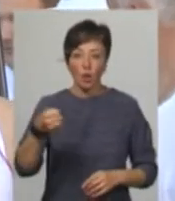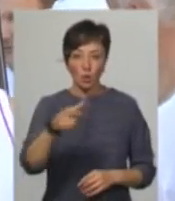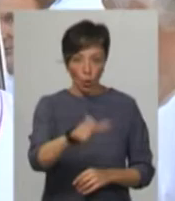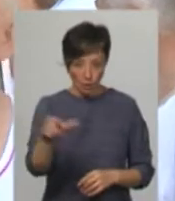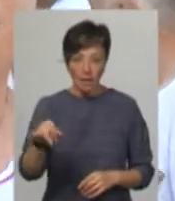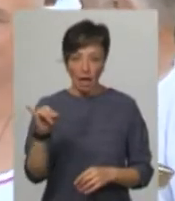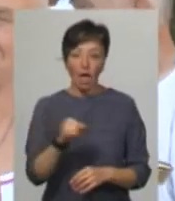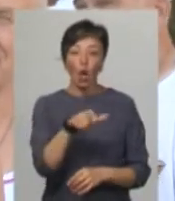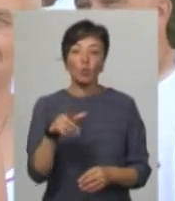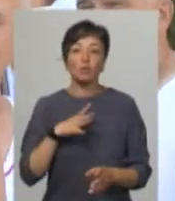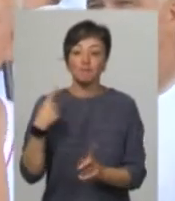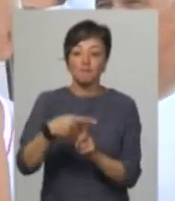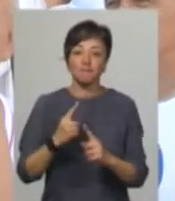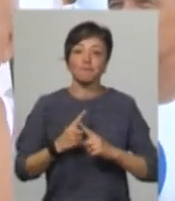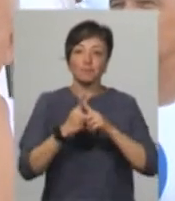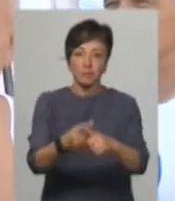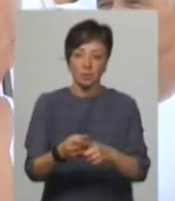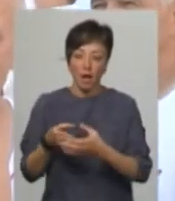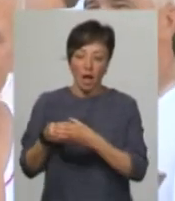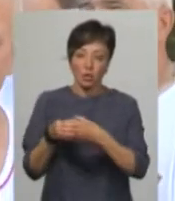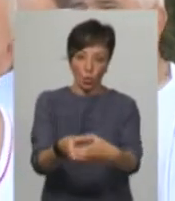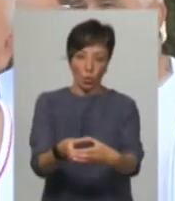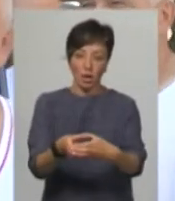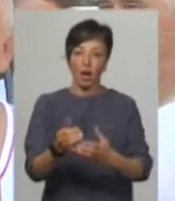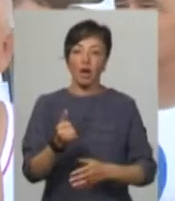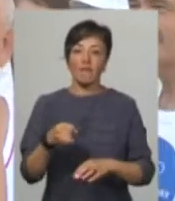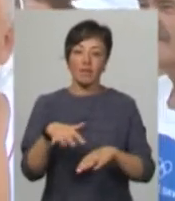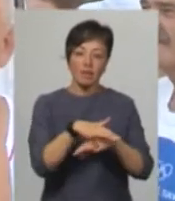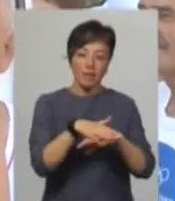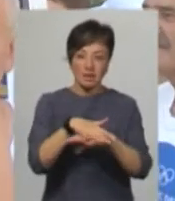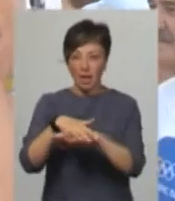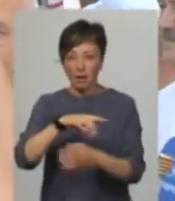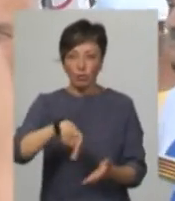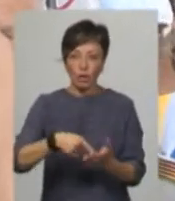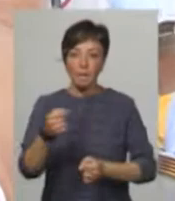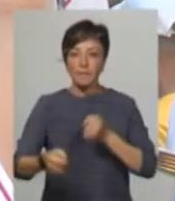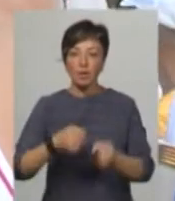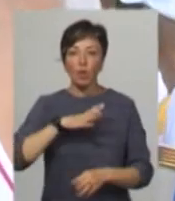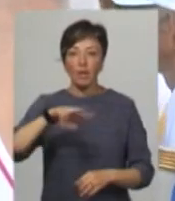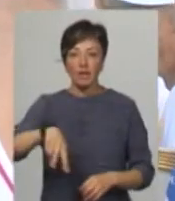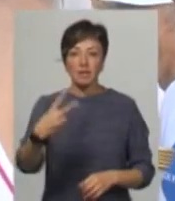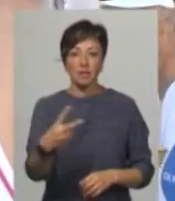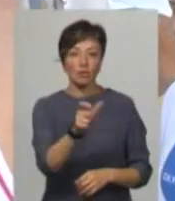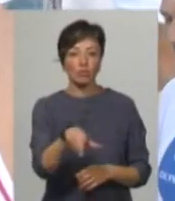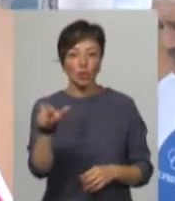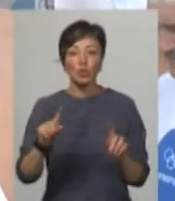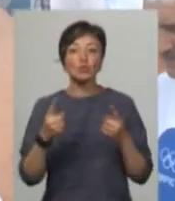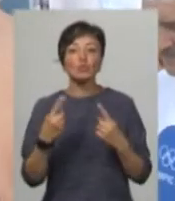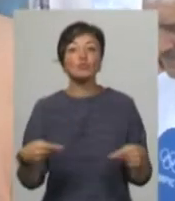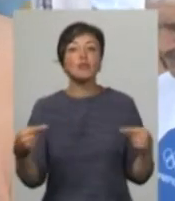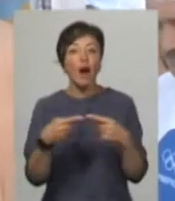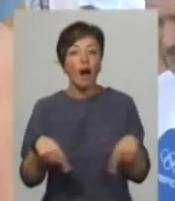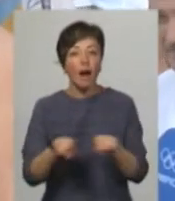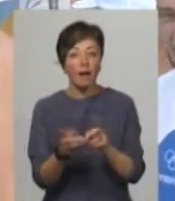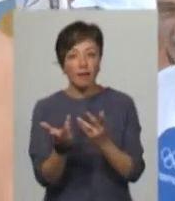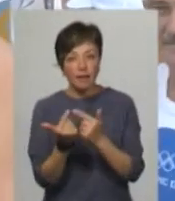які супроводжували в екскорті. В екскорті в населених пунктах бігло 22 чоловіка. Чому саме така